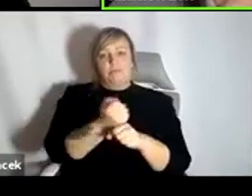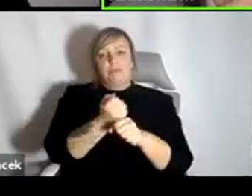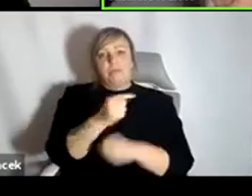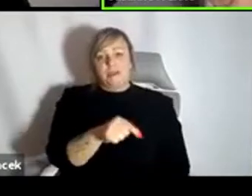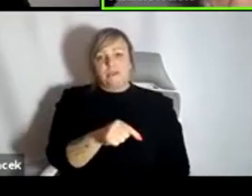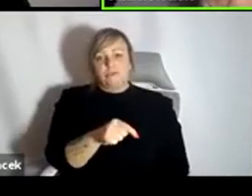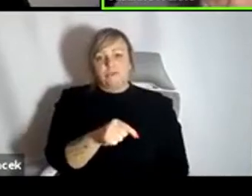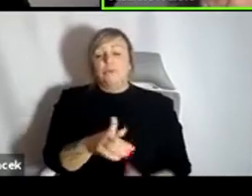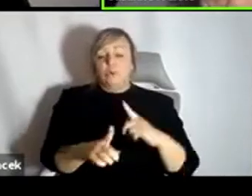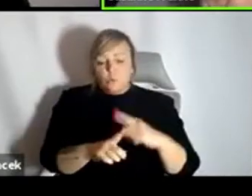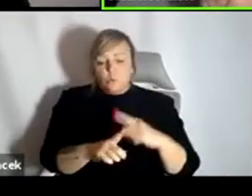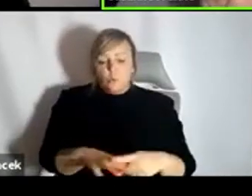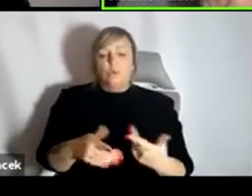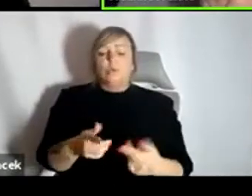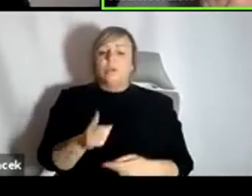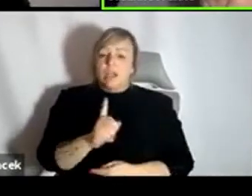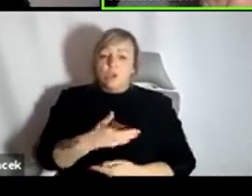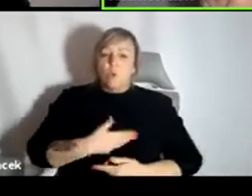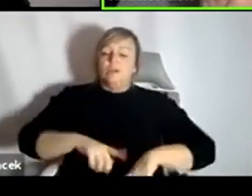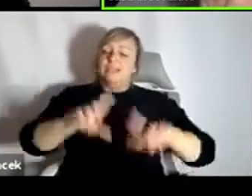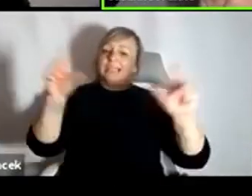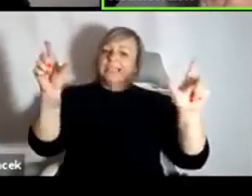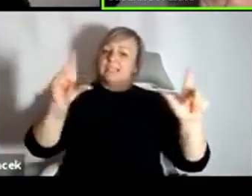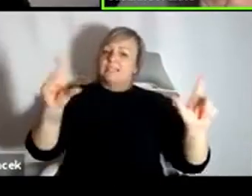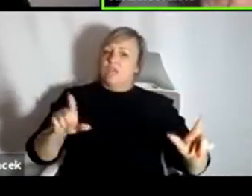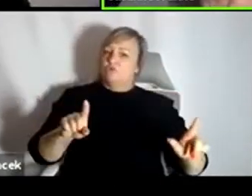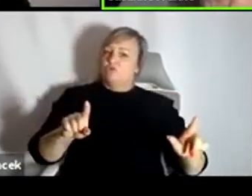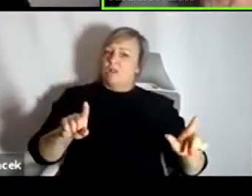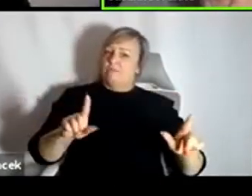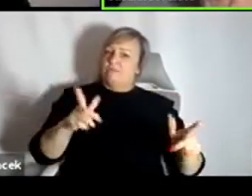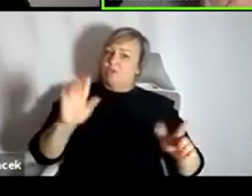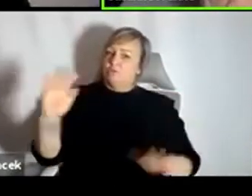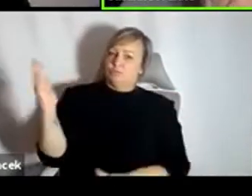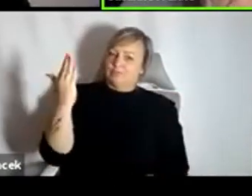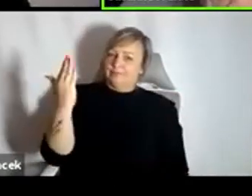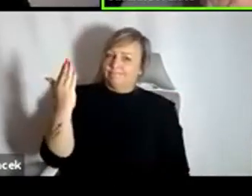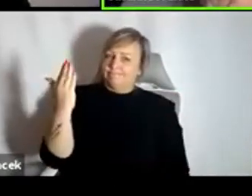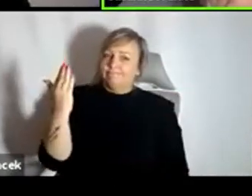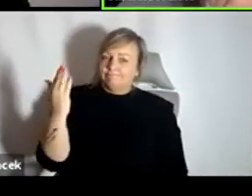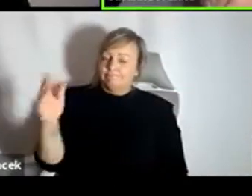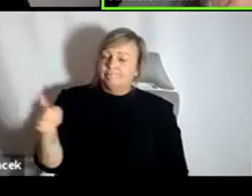für gesellschaftliche Dimensionen. Es sind über